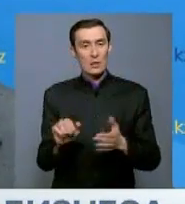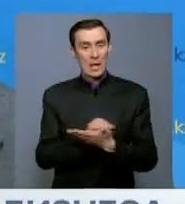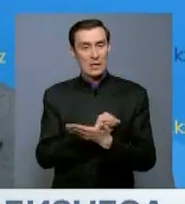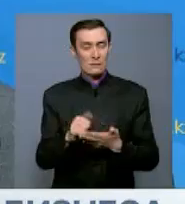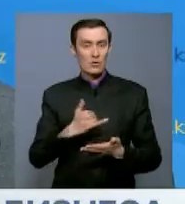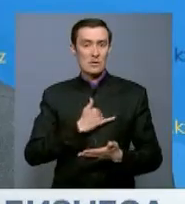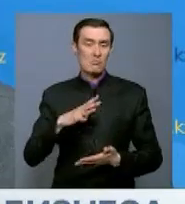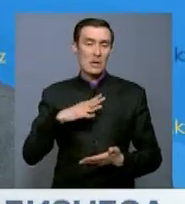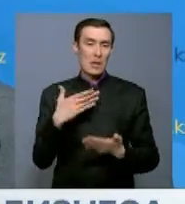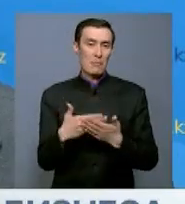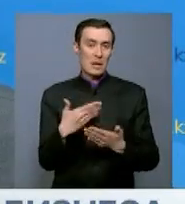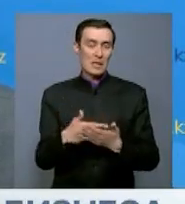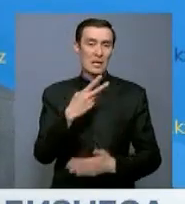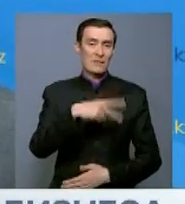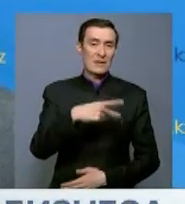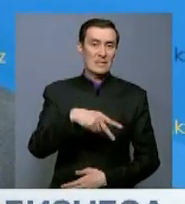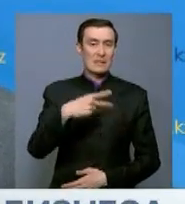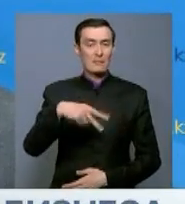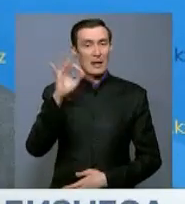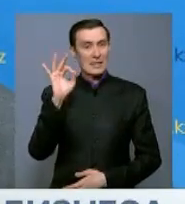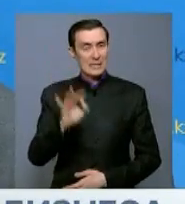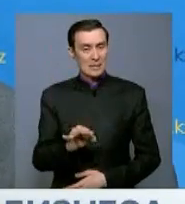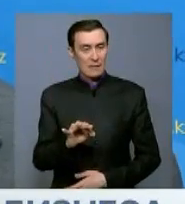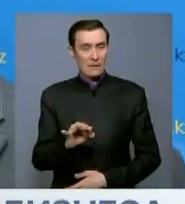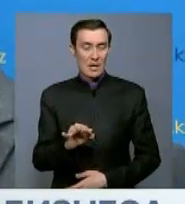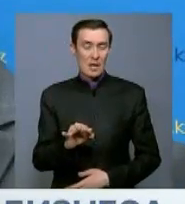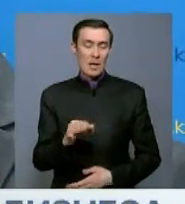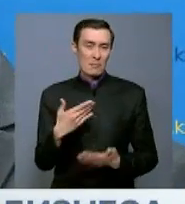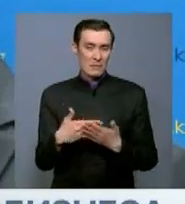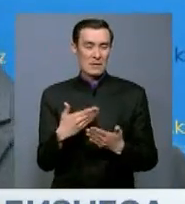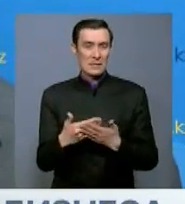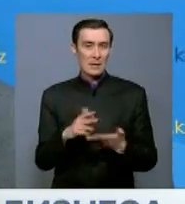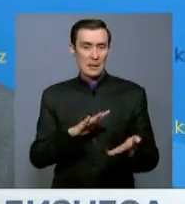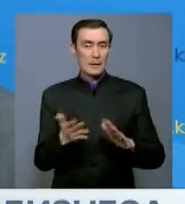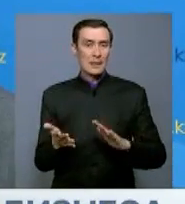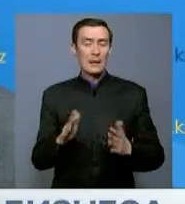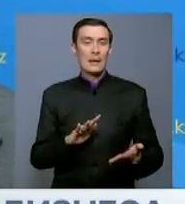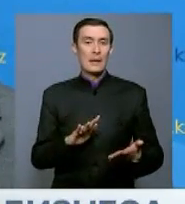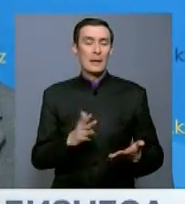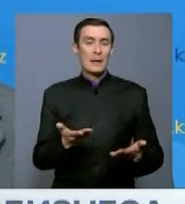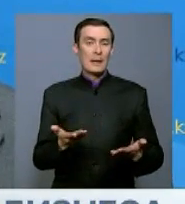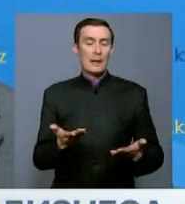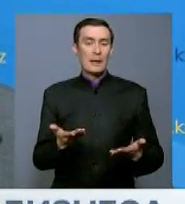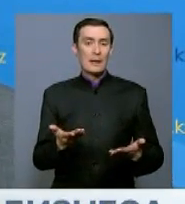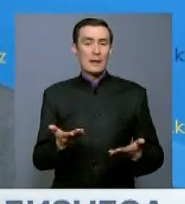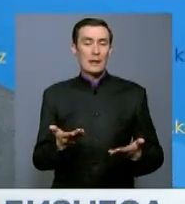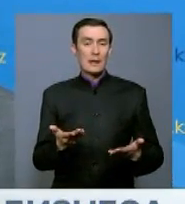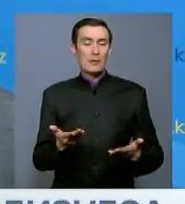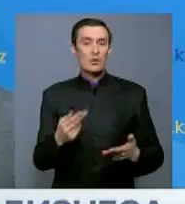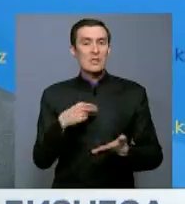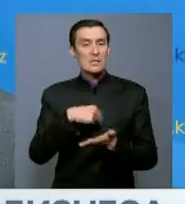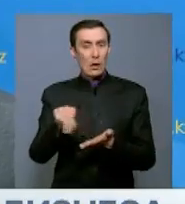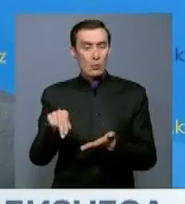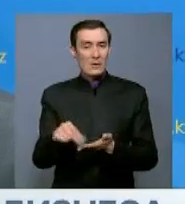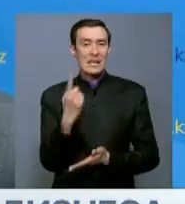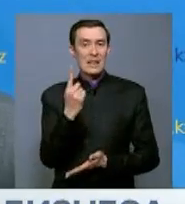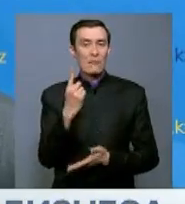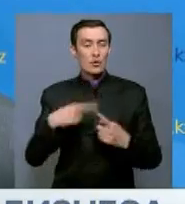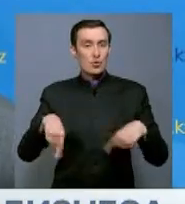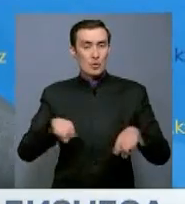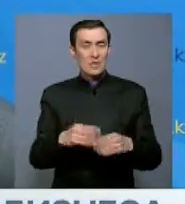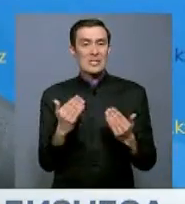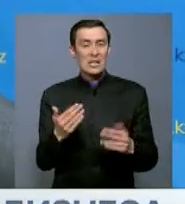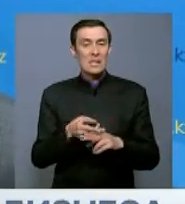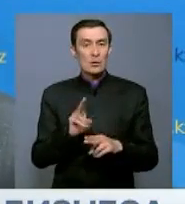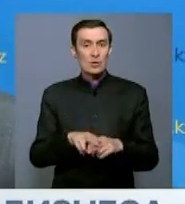у нас где-то было порядка 20%, сейчас могу ошибиться, плюс-минус там 2-3-4%, вот, по закупу из одного источника, сейчас